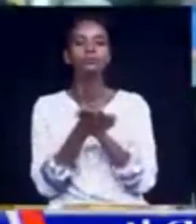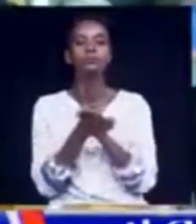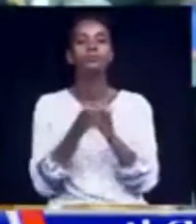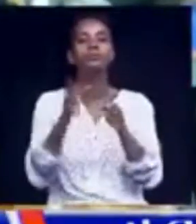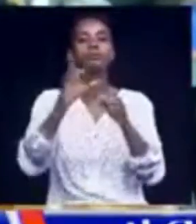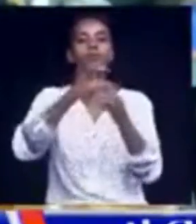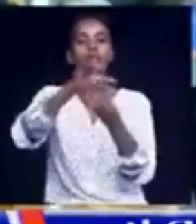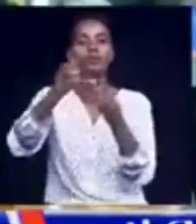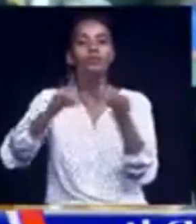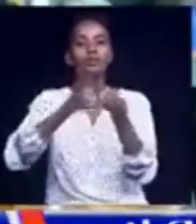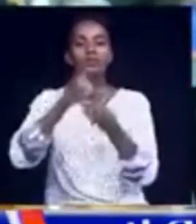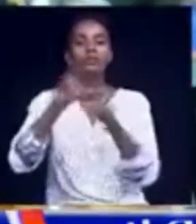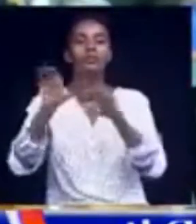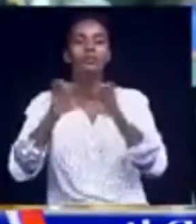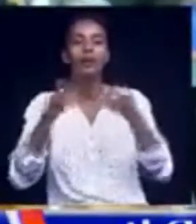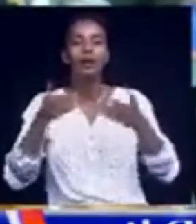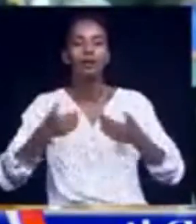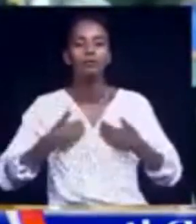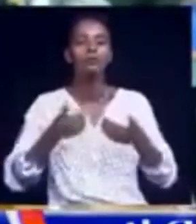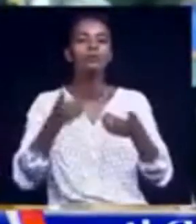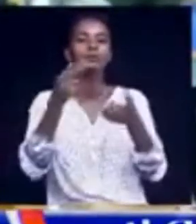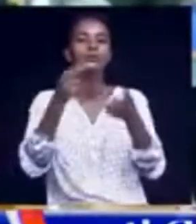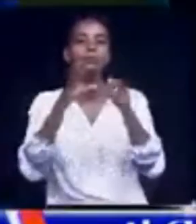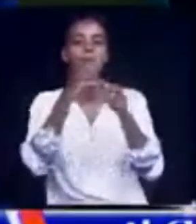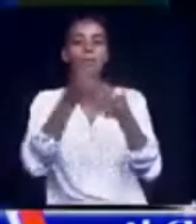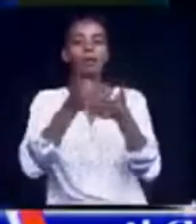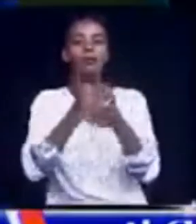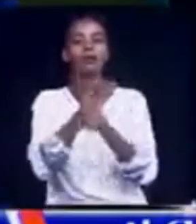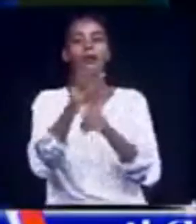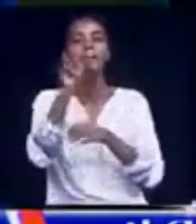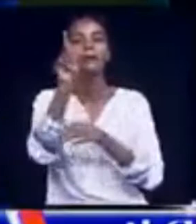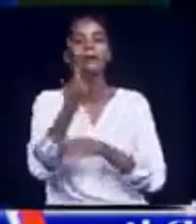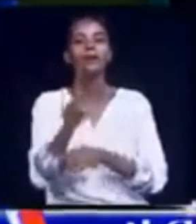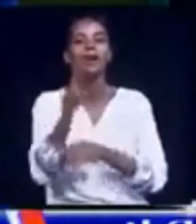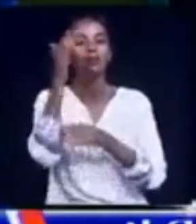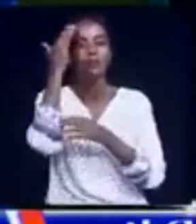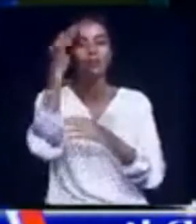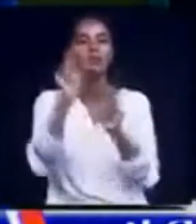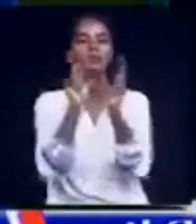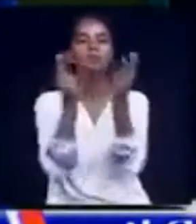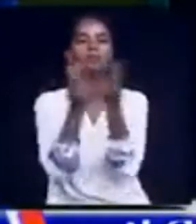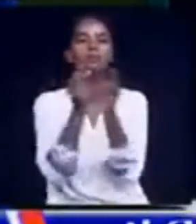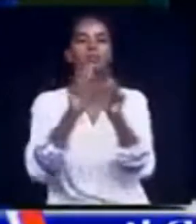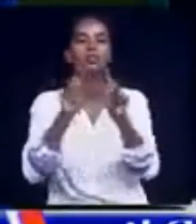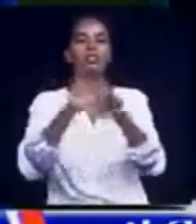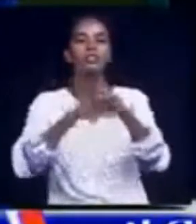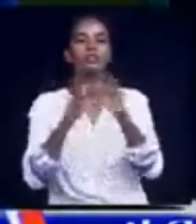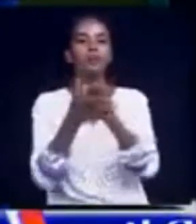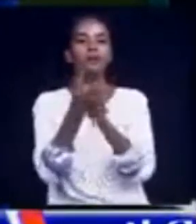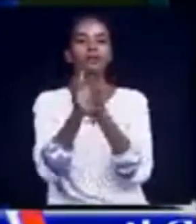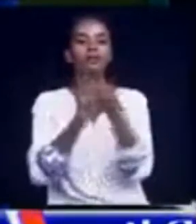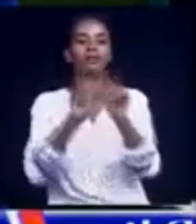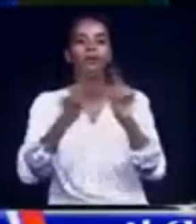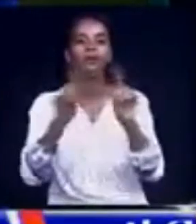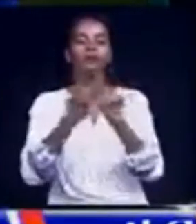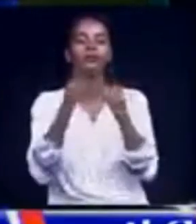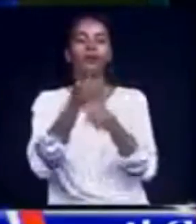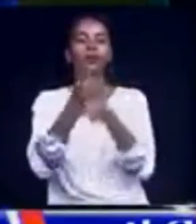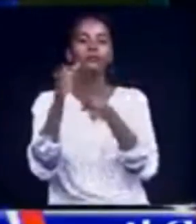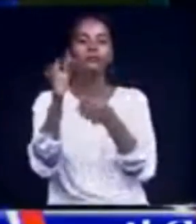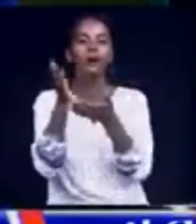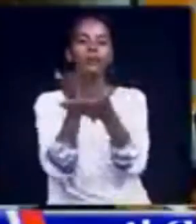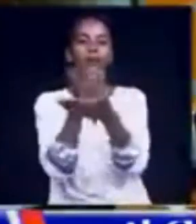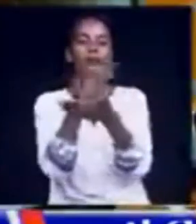በክልሉ የተካሄደ ያለውን የበጎ ፍቃድ አገልግሎት ማጠናከር እንደሚገባ ያስታወቀው ግብረ ኃይሉ በተለይ የእጅ ማስታጠብ፣ የተለያዩ ድጋፎችን